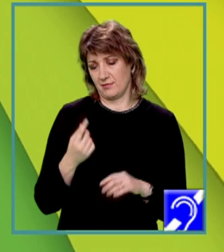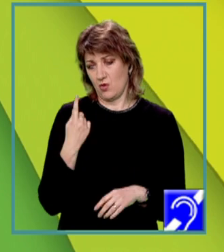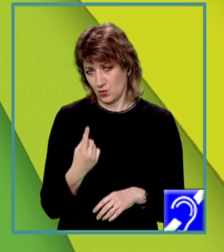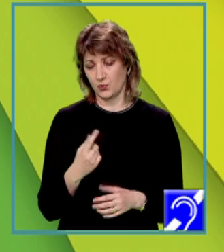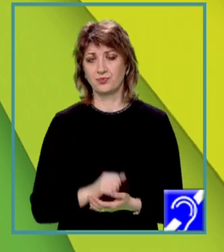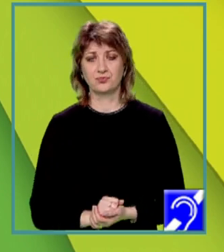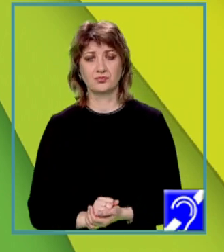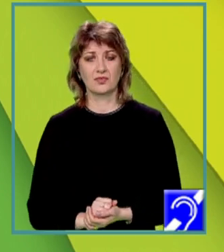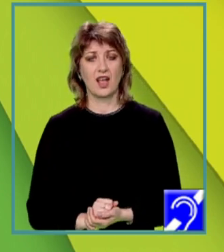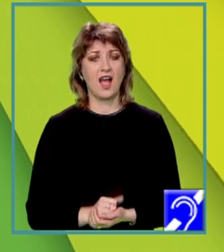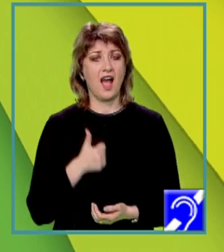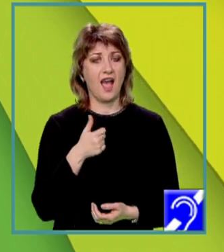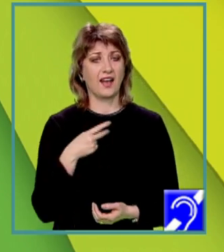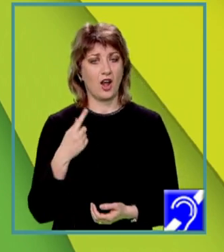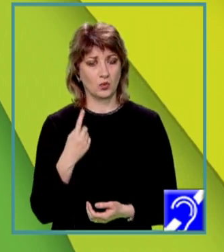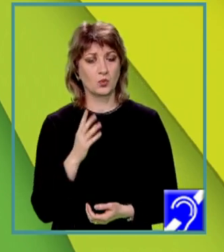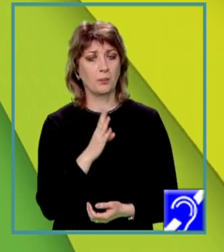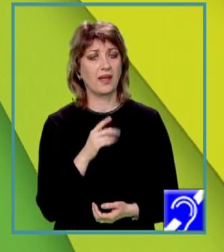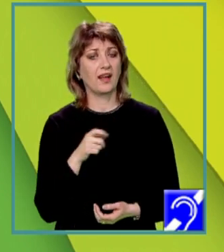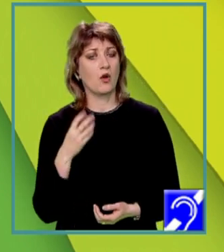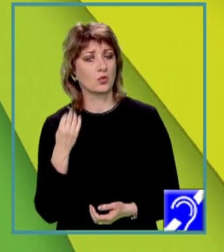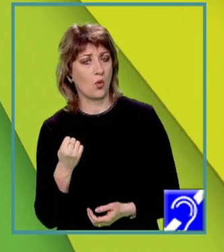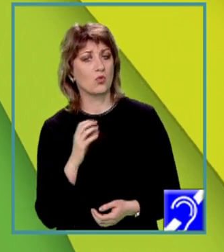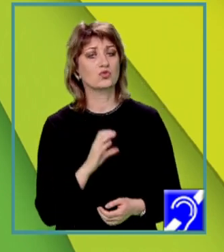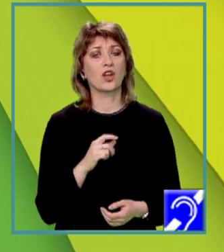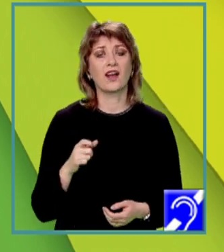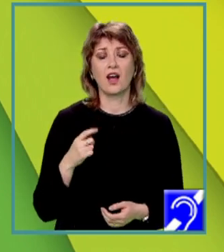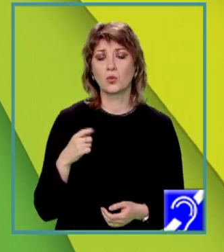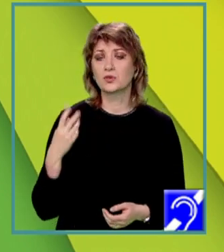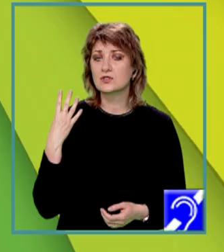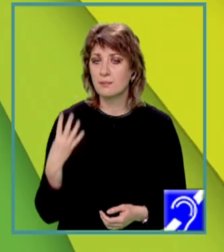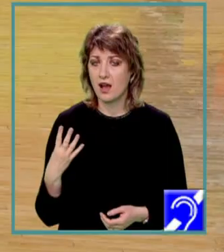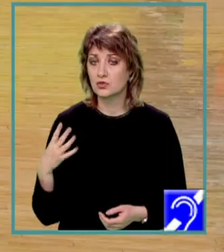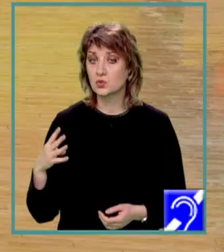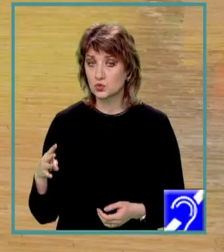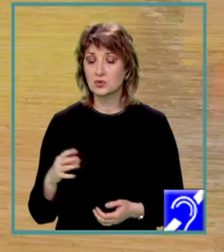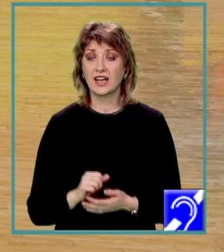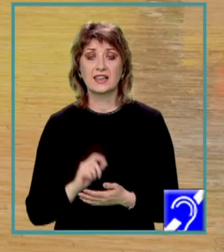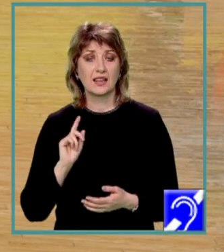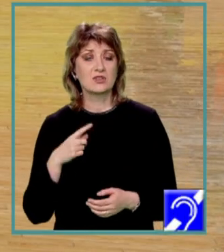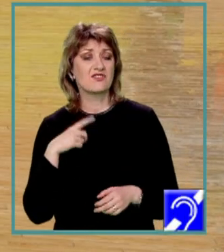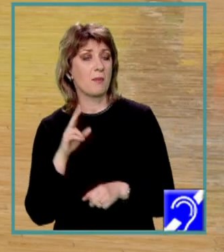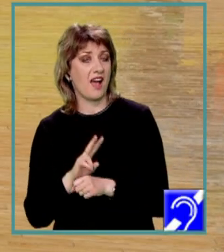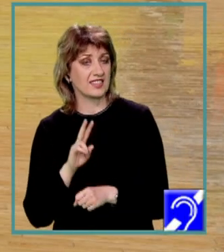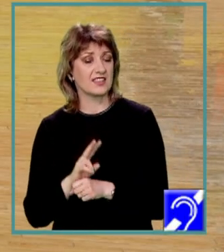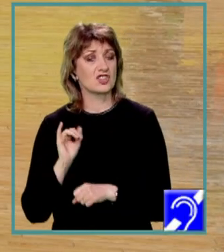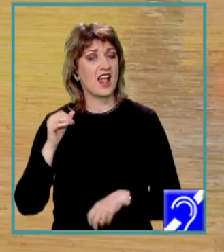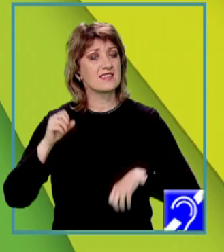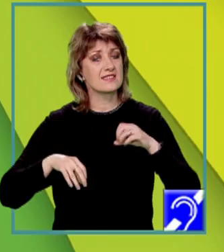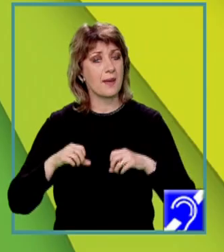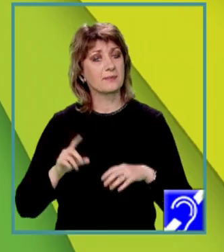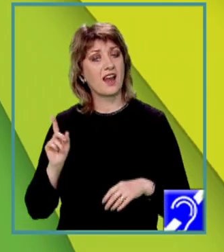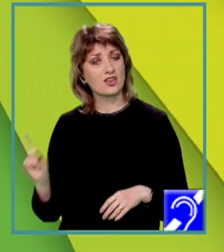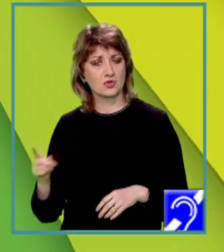pătrat este egal cu unu b este egal cu nouă c este egal cu minus 400 neapărat să fim atenți și la semnele acestor